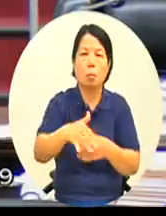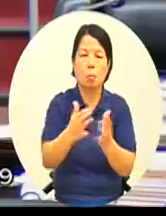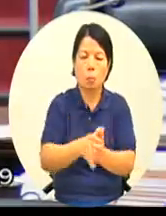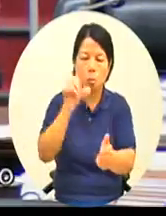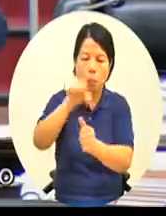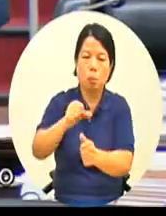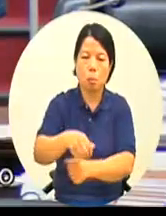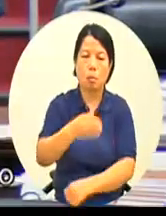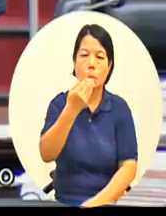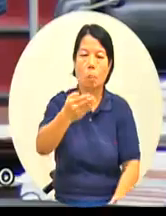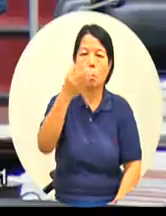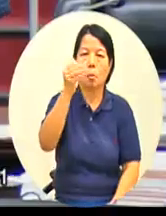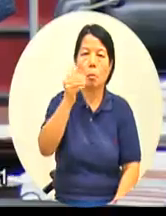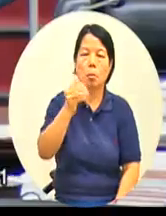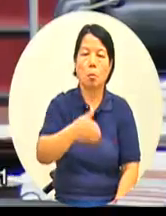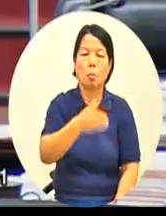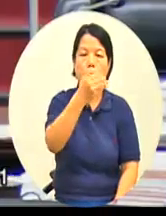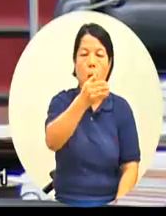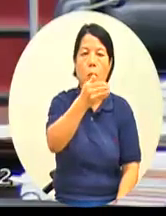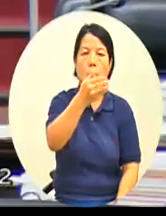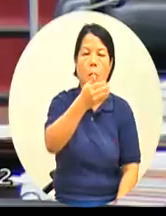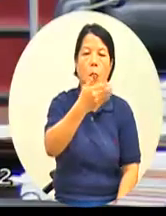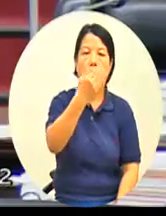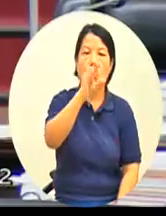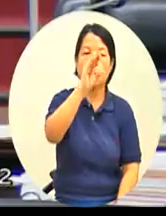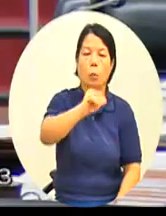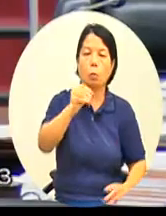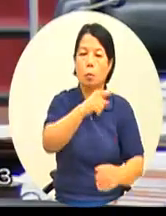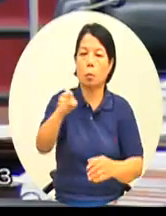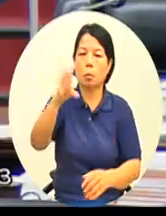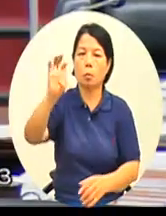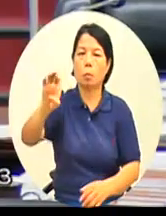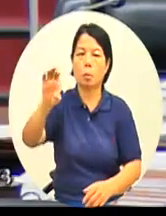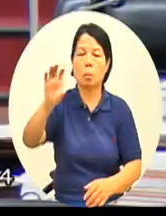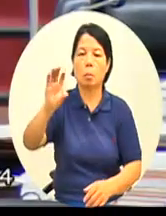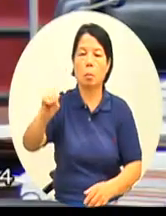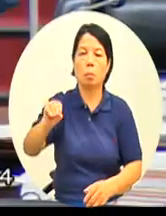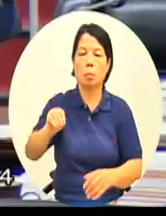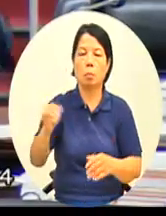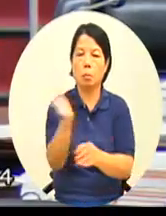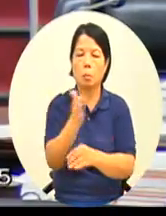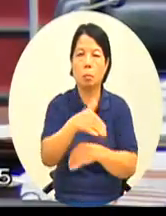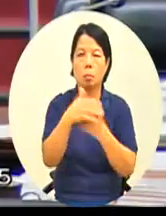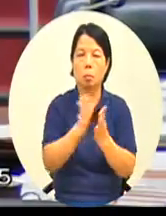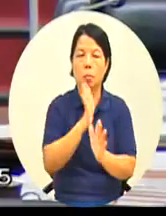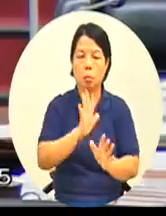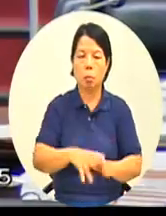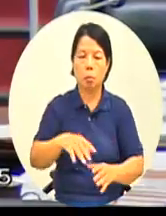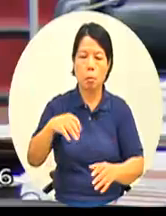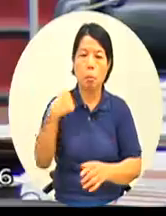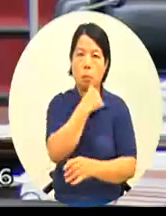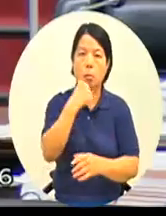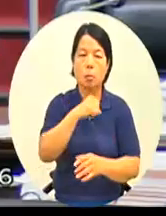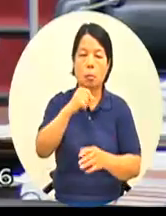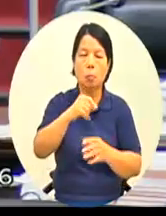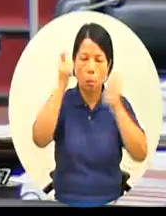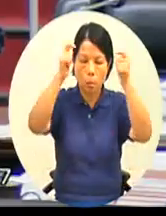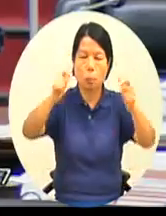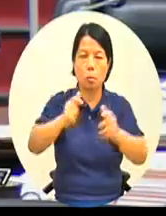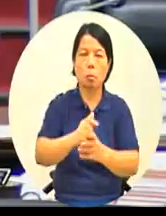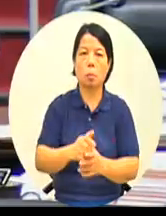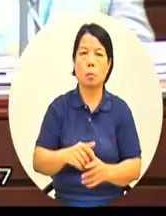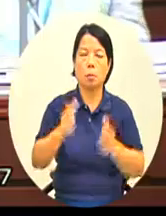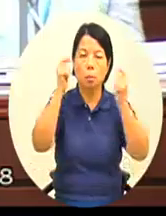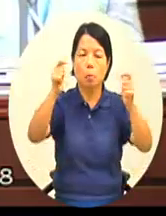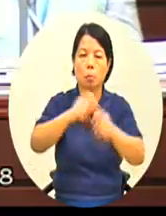罚9万起跳到45万。请问一下，高雄开罚了几家？ 啊，请局长答复。 谢谢主席，